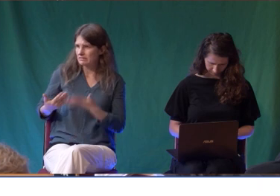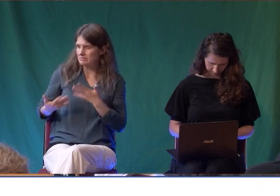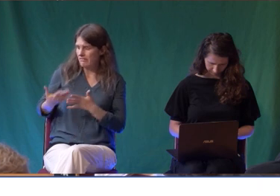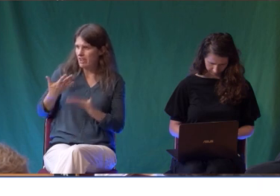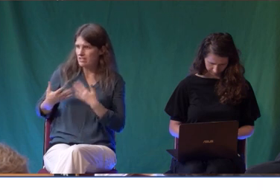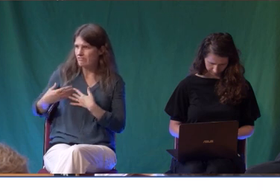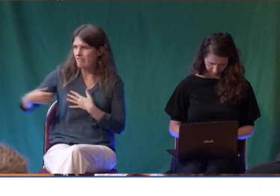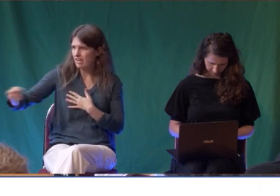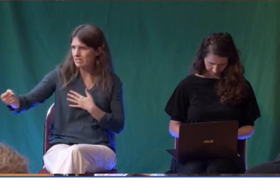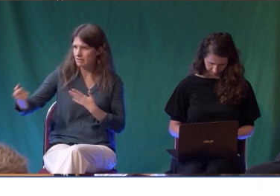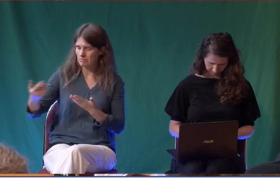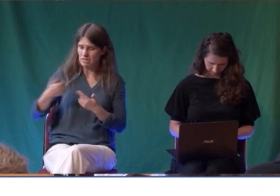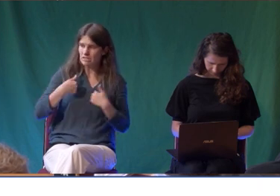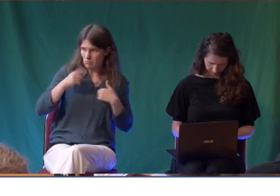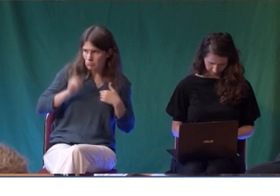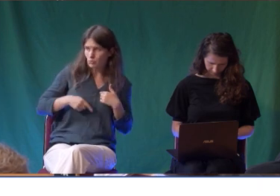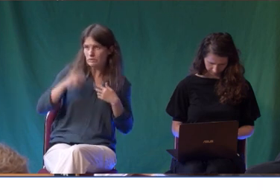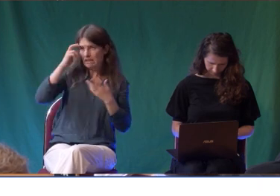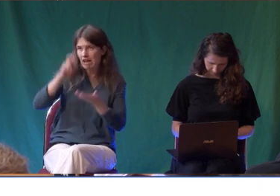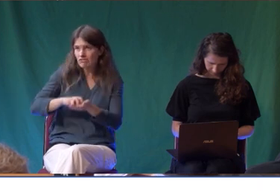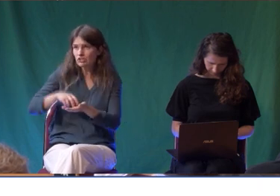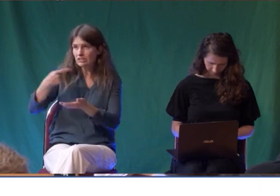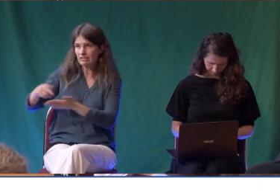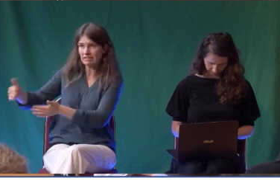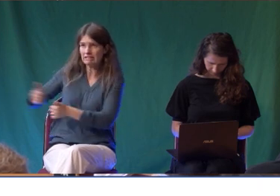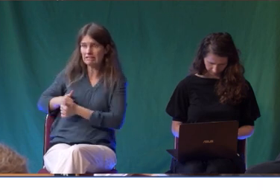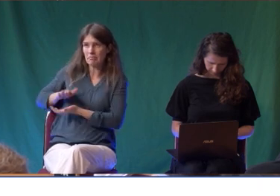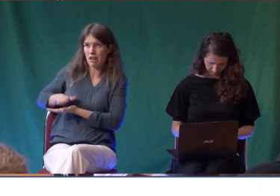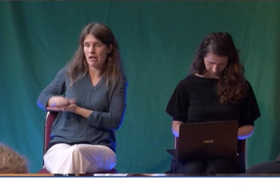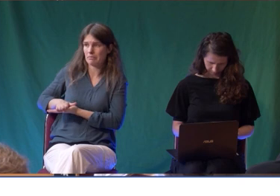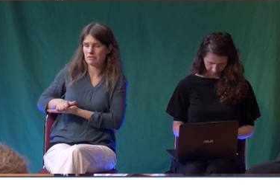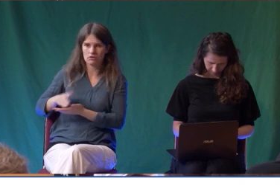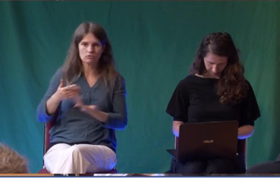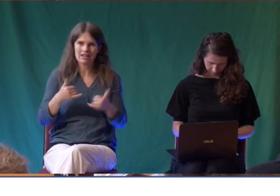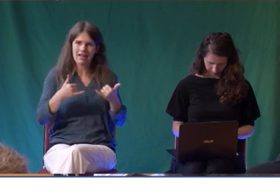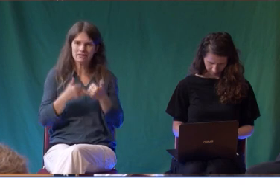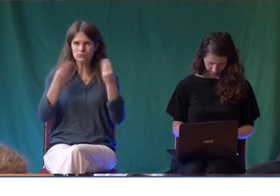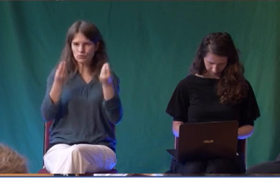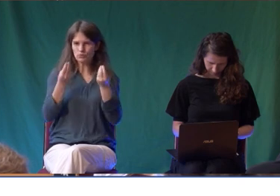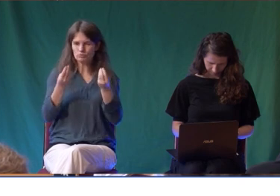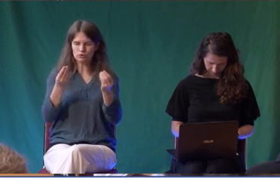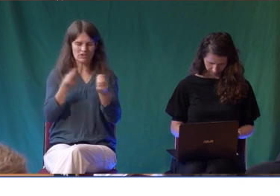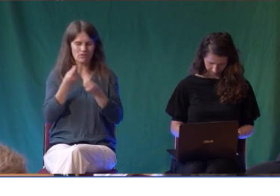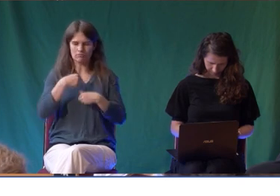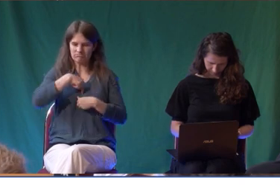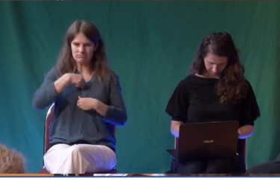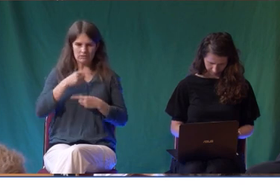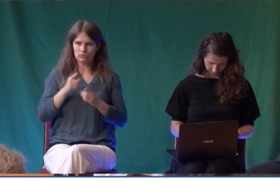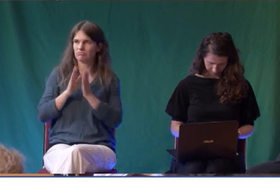sie haben auch immer das Gefühl ich muss bitten damit ich Unterstützung bekomme